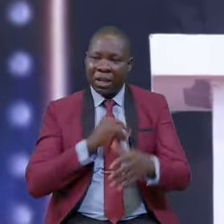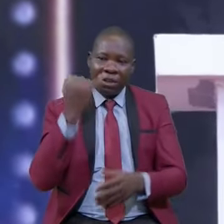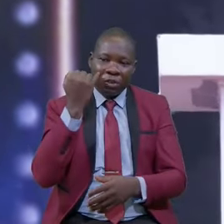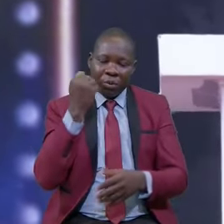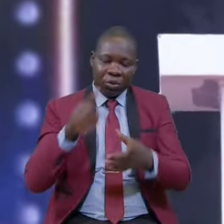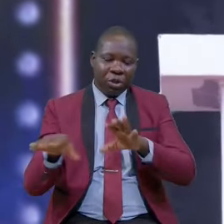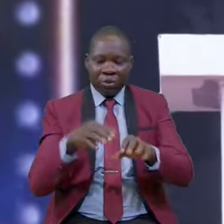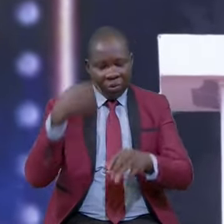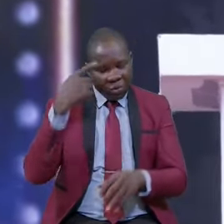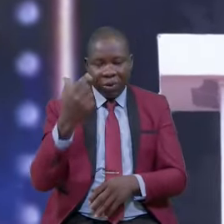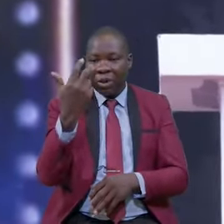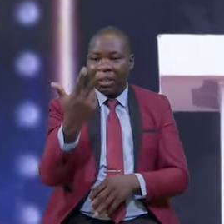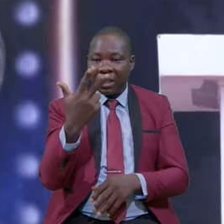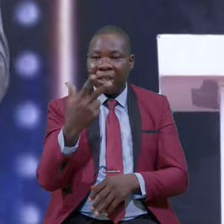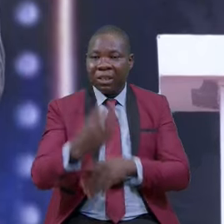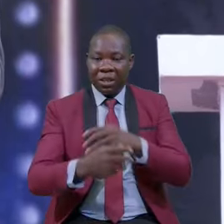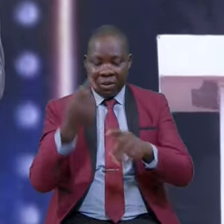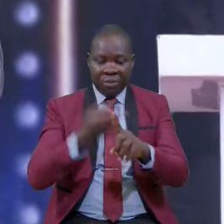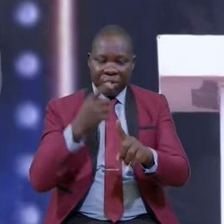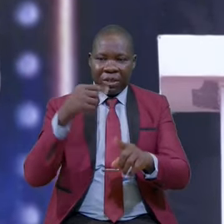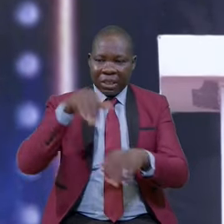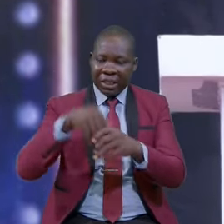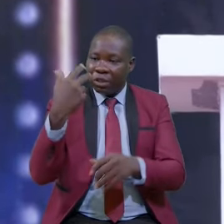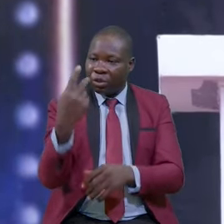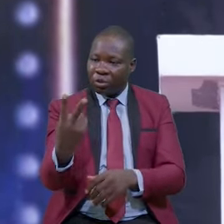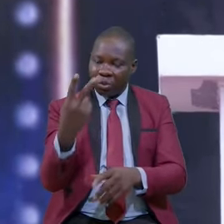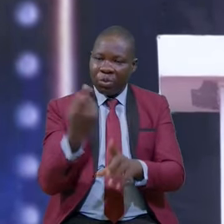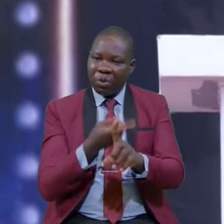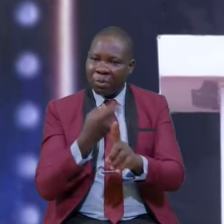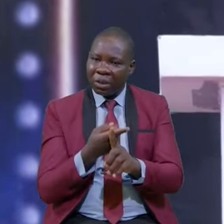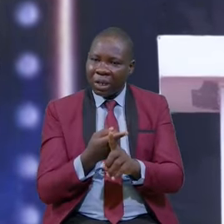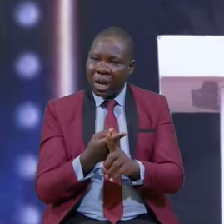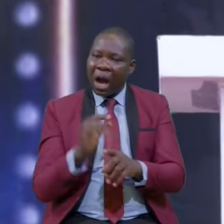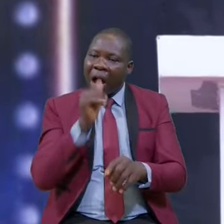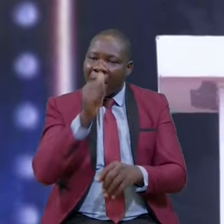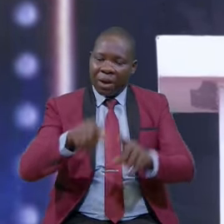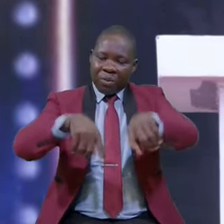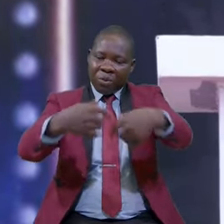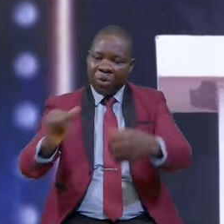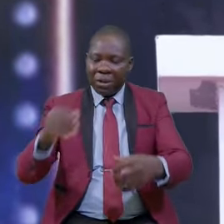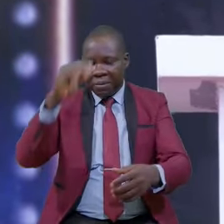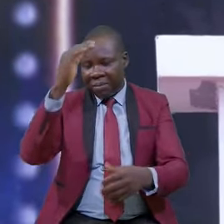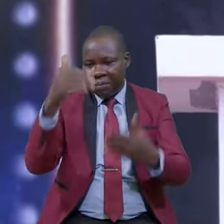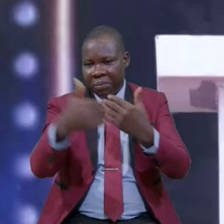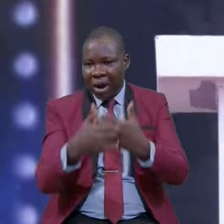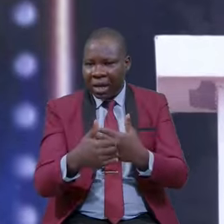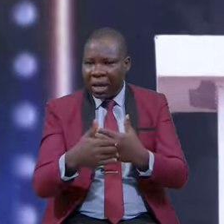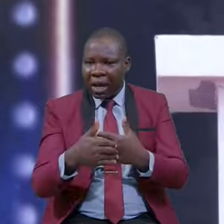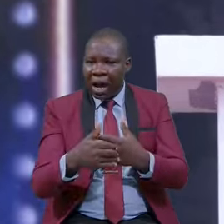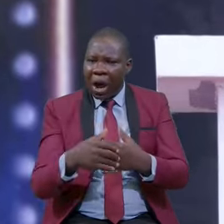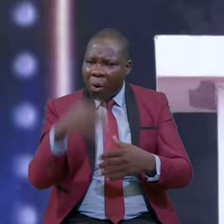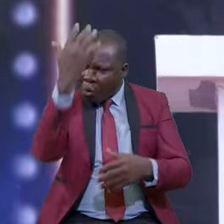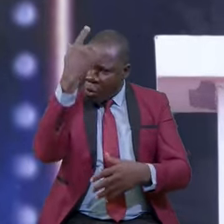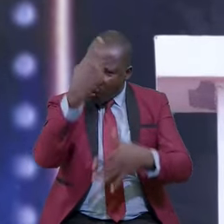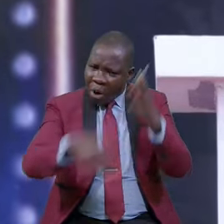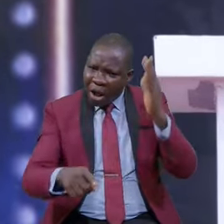Tu rejettes cette grande chose que les autres cherchent et toi tu n'as même pas demandé.